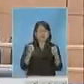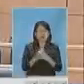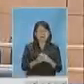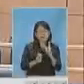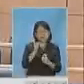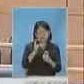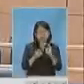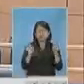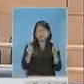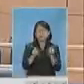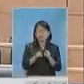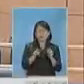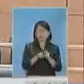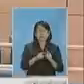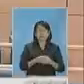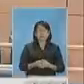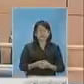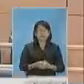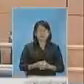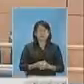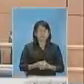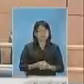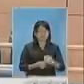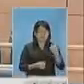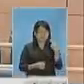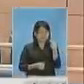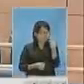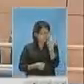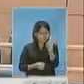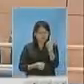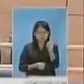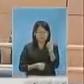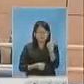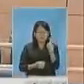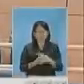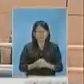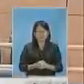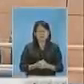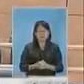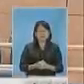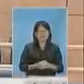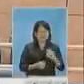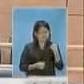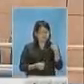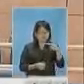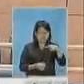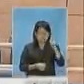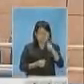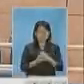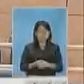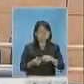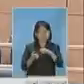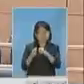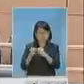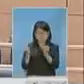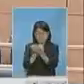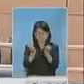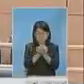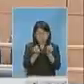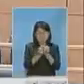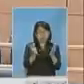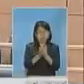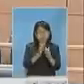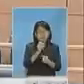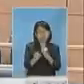ทั้งหมดปรากฏว่ามีอยู่พรรคการเมืองเดียวครับที่ได้ประโยชน์จากความขัดแย้ง 6ปีที่ผ่าน